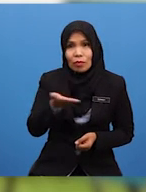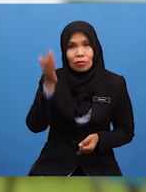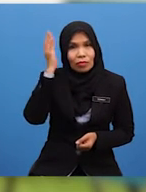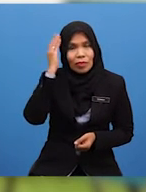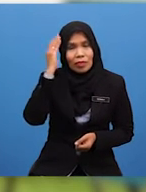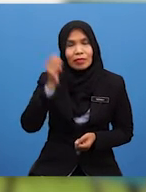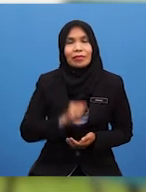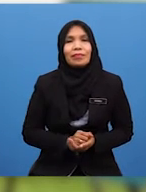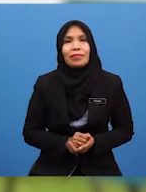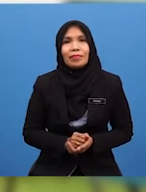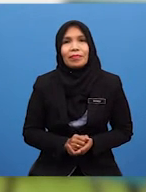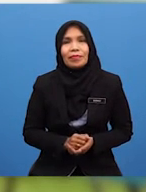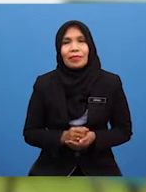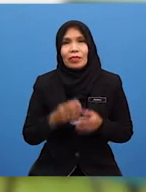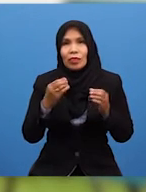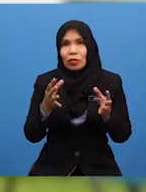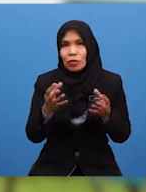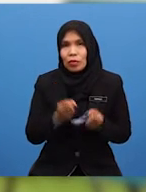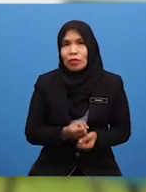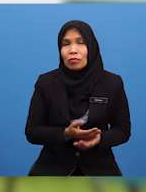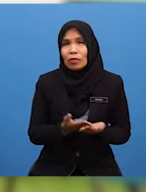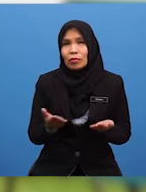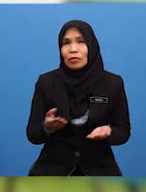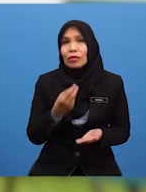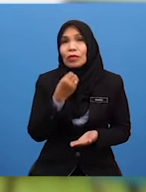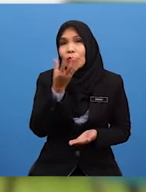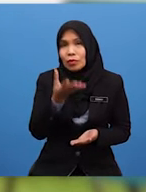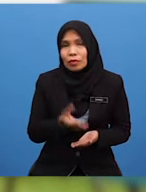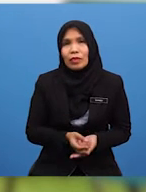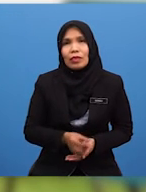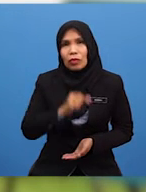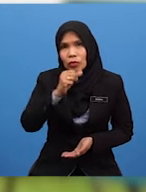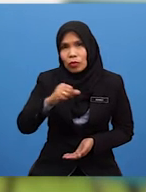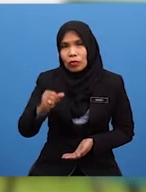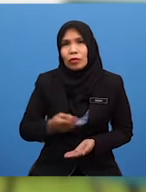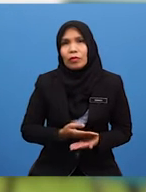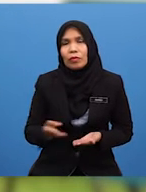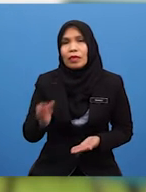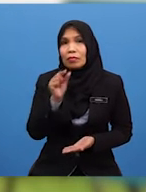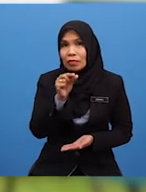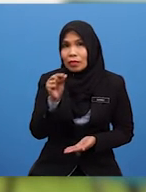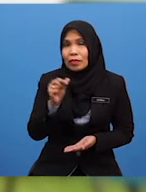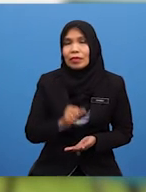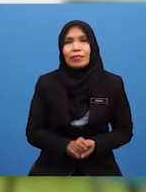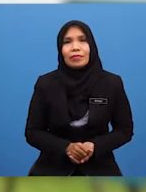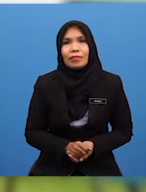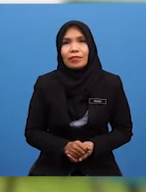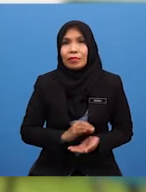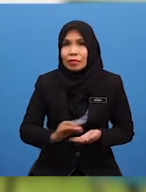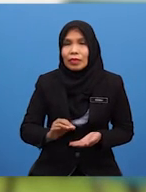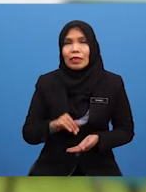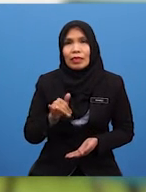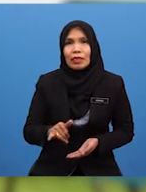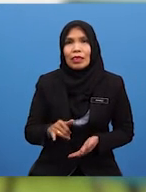titik-titik Braille. Cikgu mahu kamu sebutkan huruf bagi titik-titik Braille yang